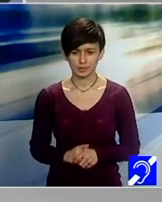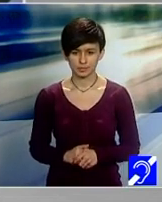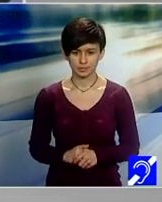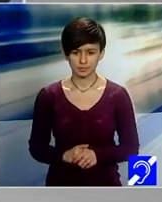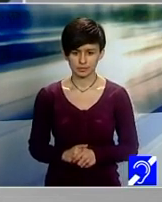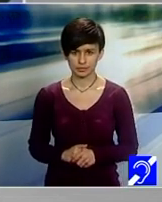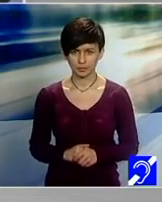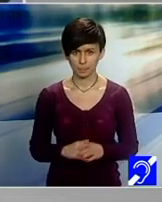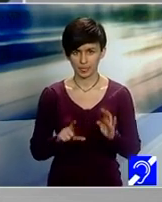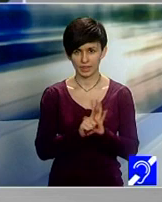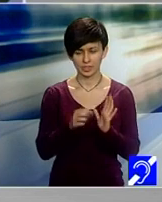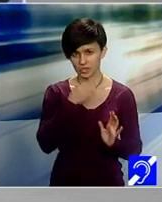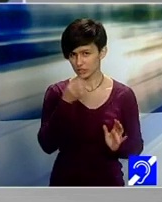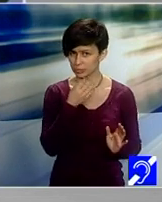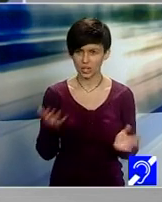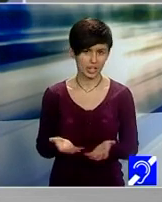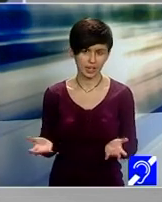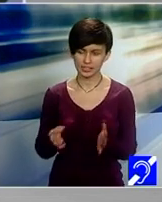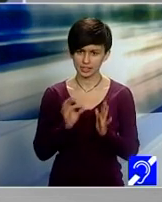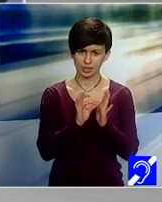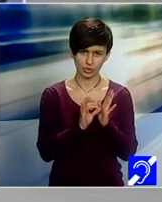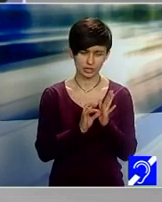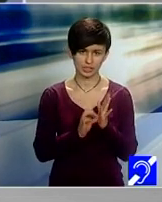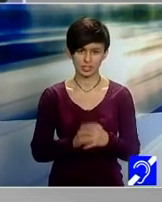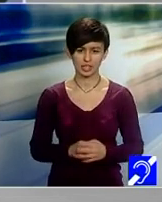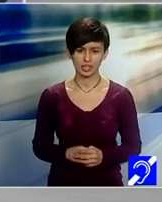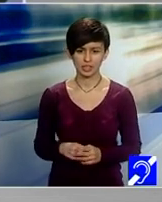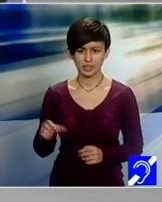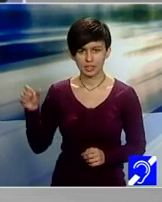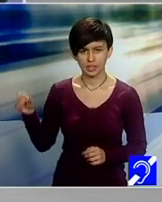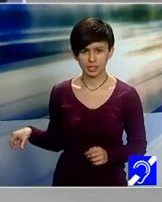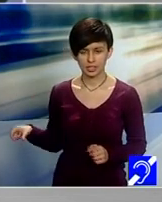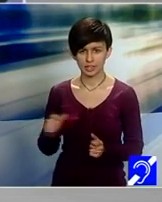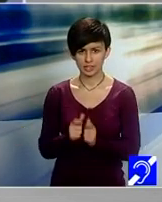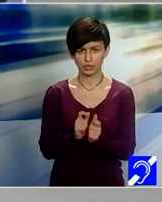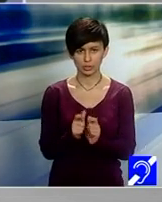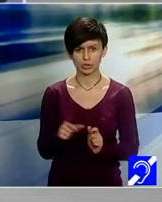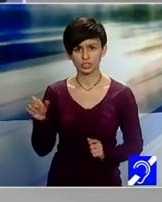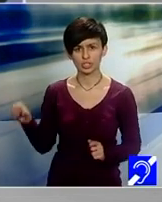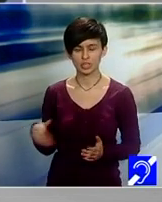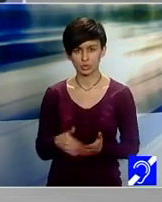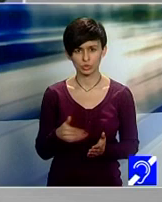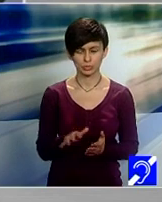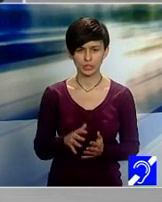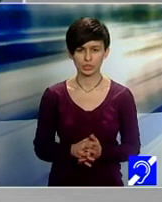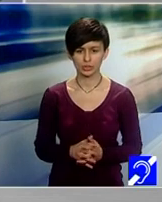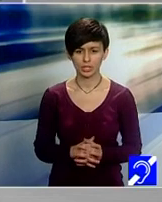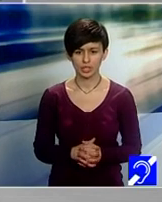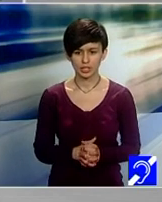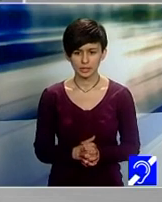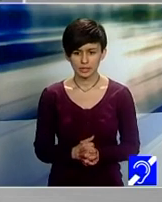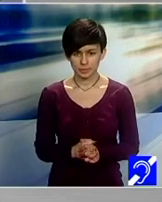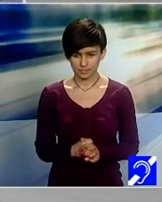care sunt condițiile. Creditorul și consumatorul să facă parte din categoriile prevăzute, adică să fie consumator,